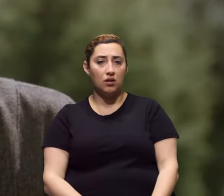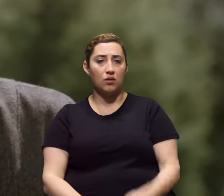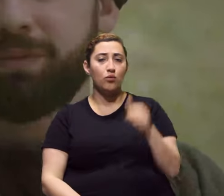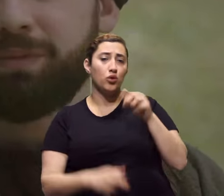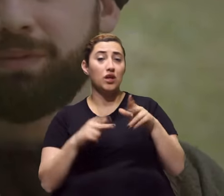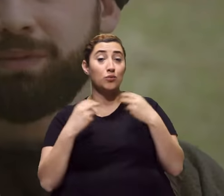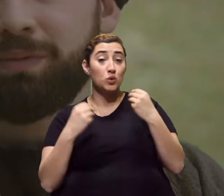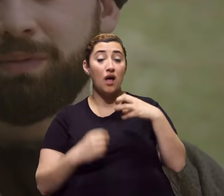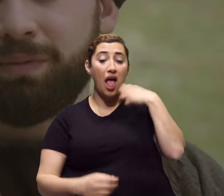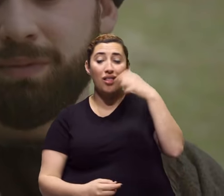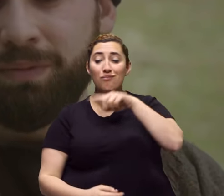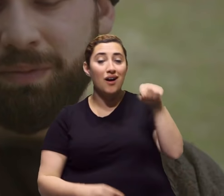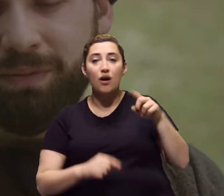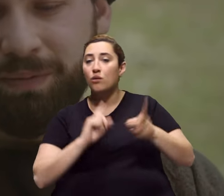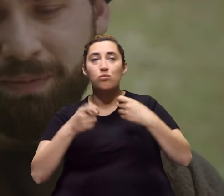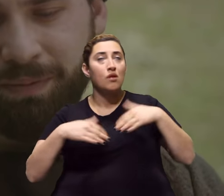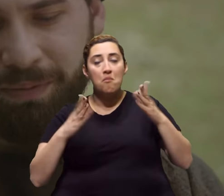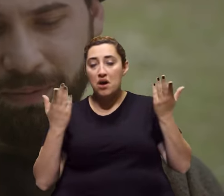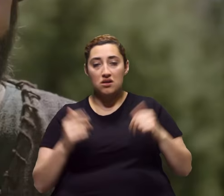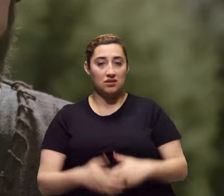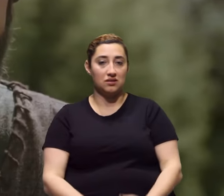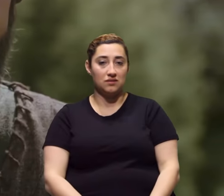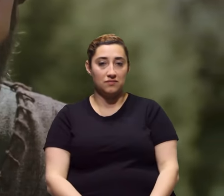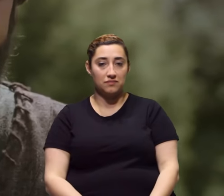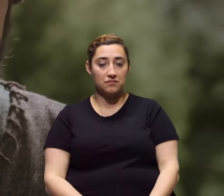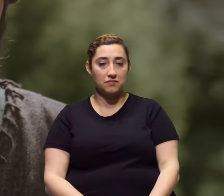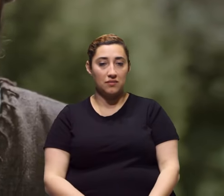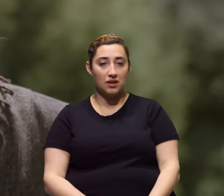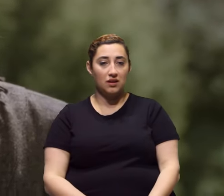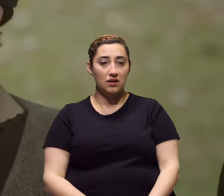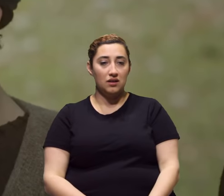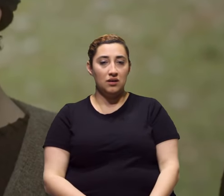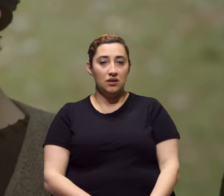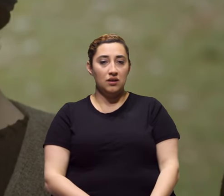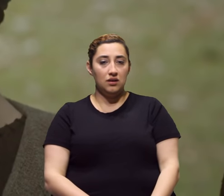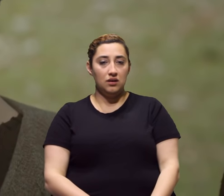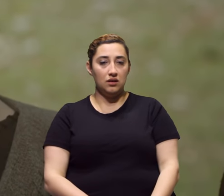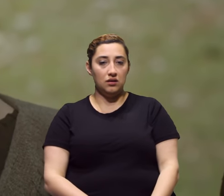Böylesi güzel elma yok idi civarda. Yunus'un tadı kaçtı bir anda.